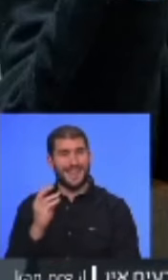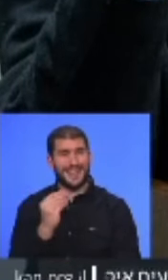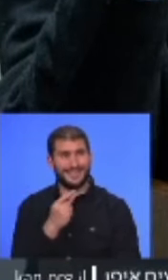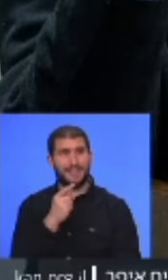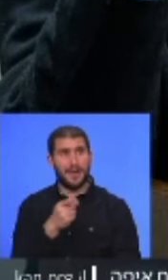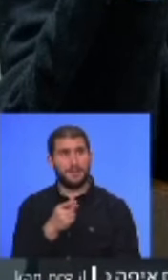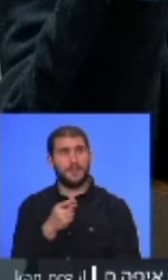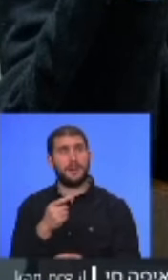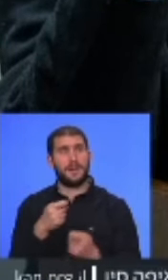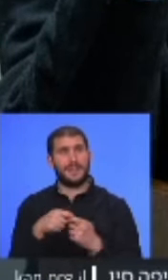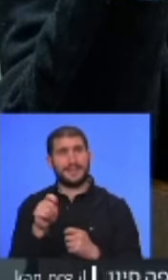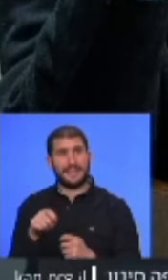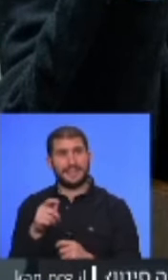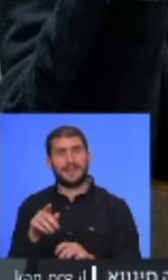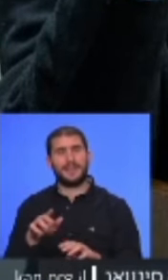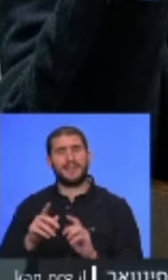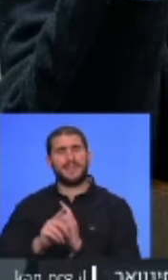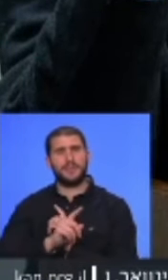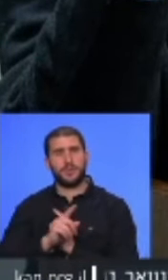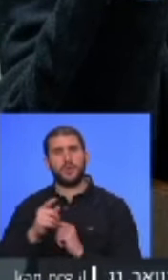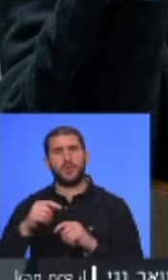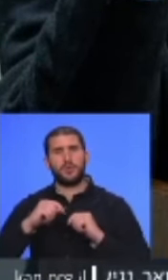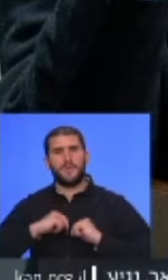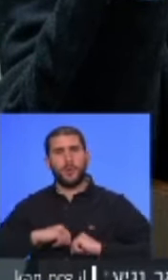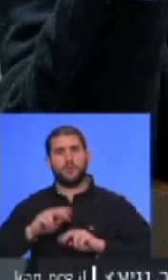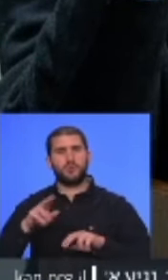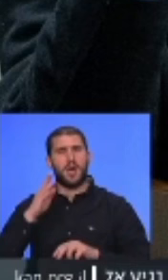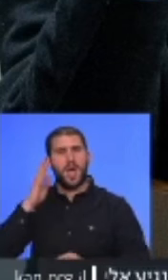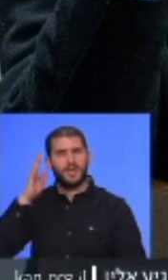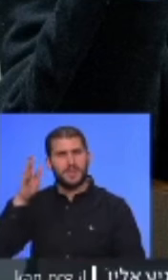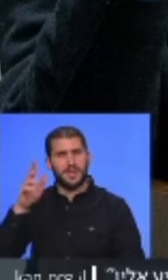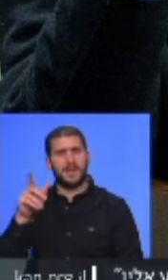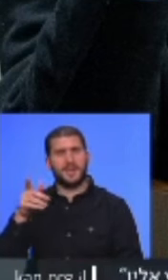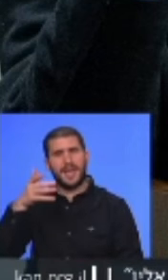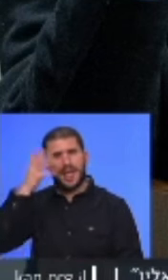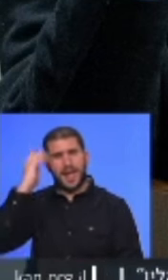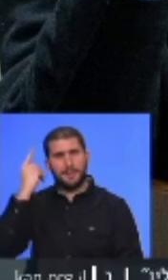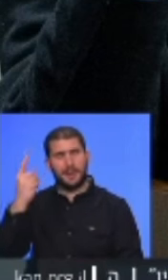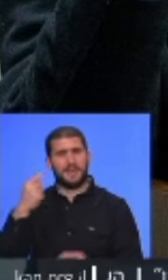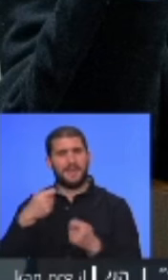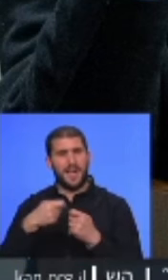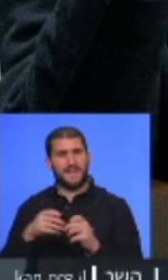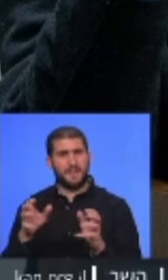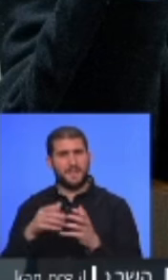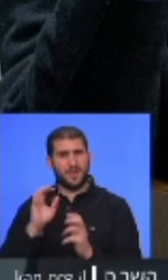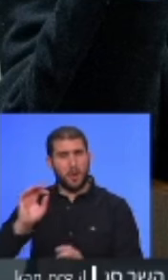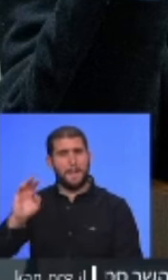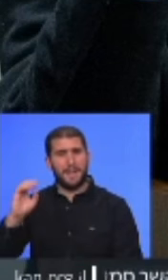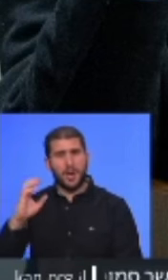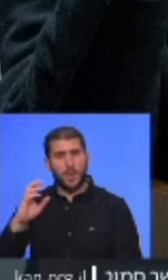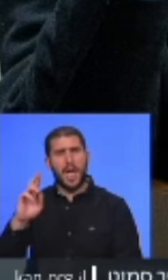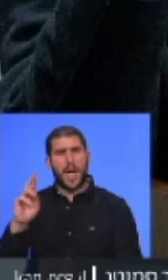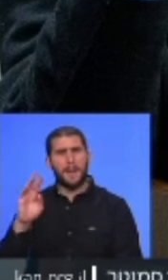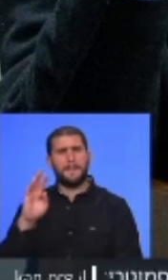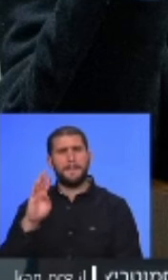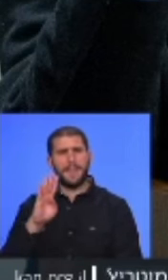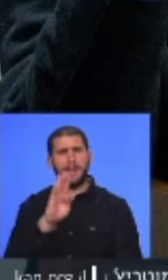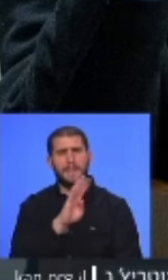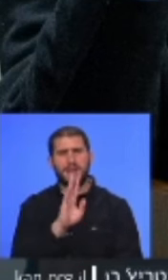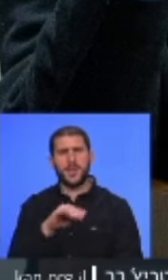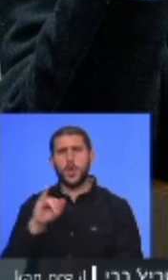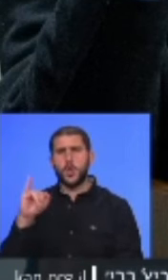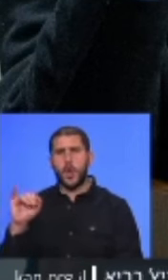אותם אלה שנמנעו, יושב ראש יש עתיד יאיר לפיד וכמה מחברי מפלגתו, בהם מאיר כהן, רם בן ברק ויואב